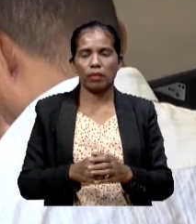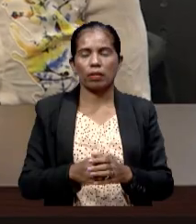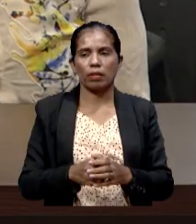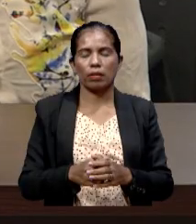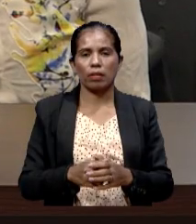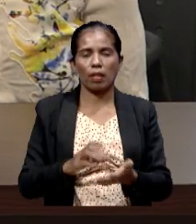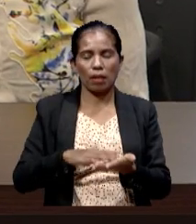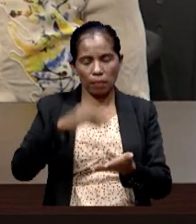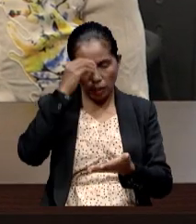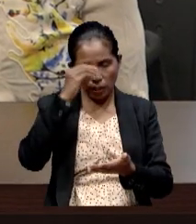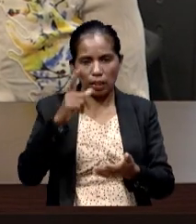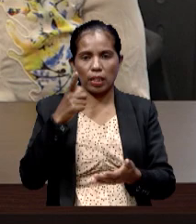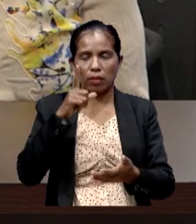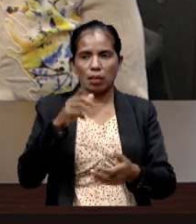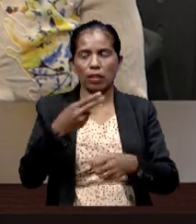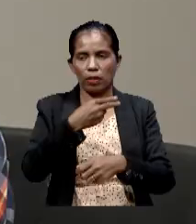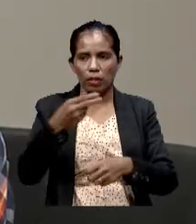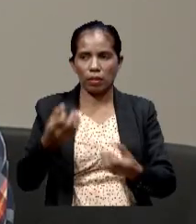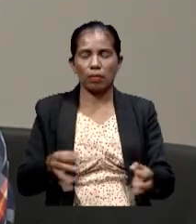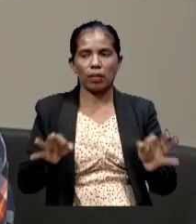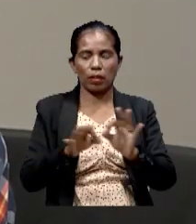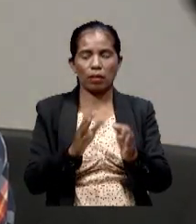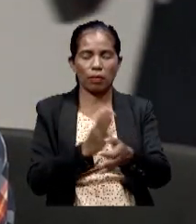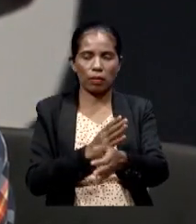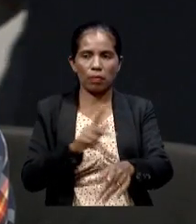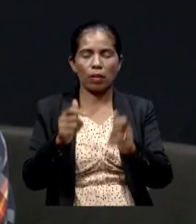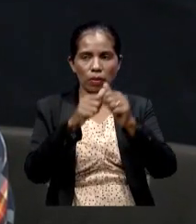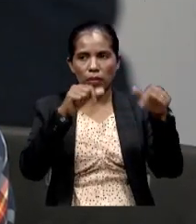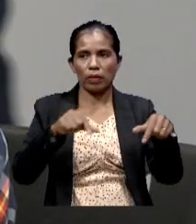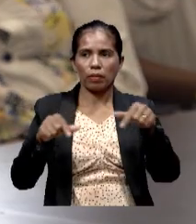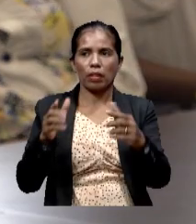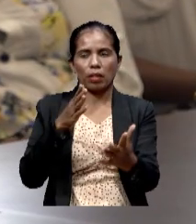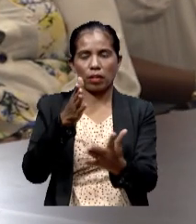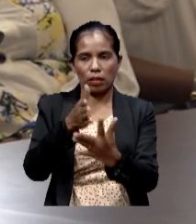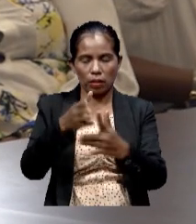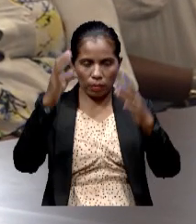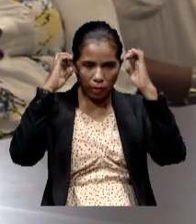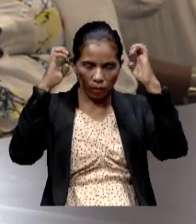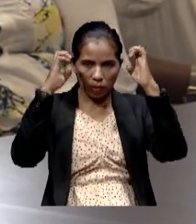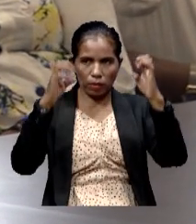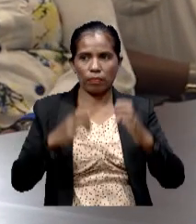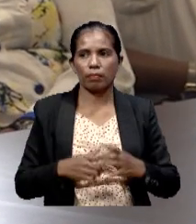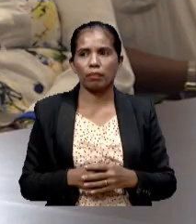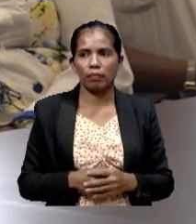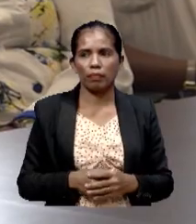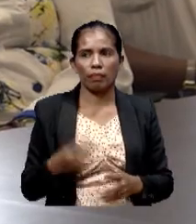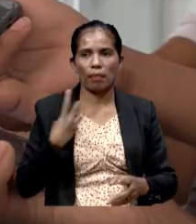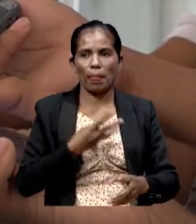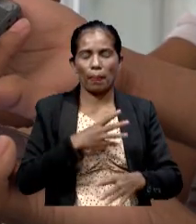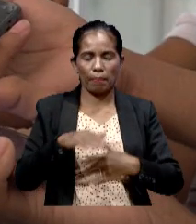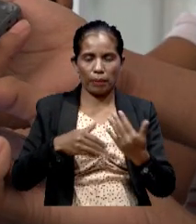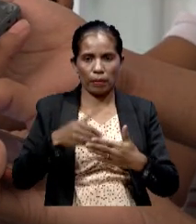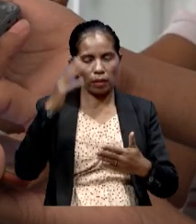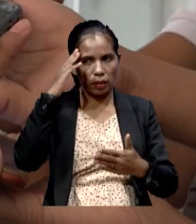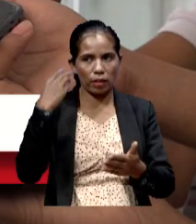ne most importante ho di promove ema deficiensia sira ho di bele acesso ba edukasaun. Tambai tau tu hatene kata kita ne